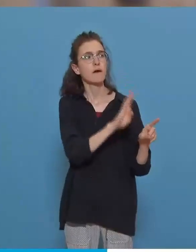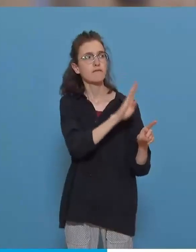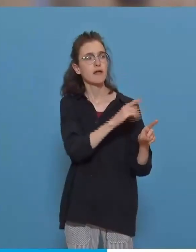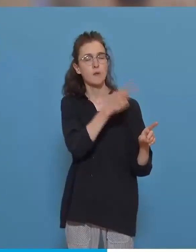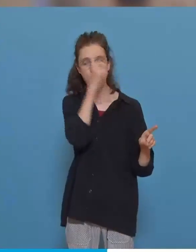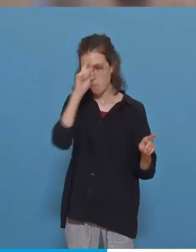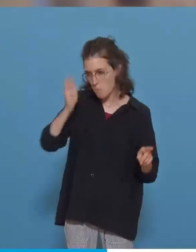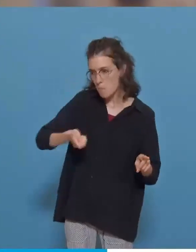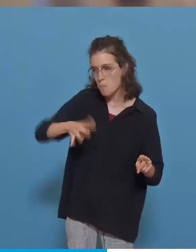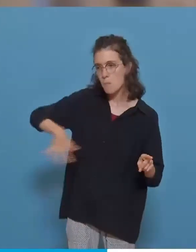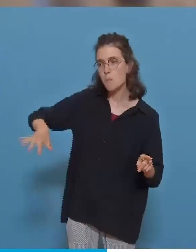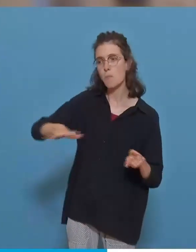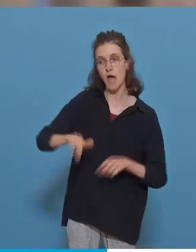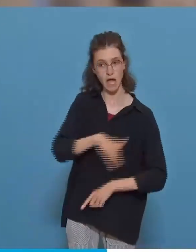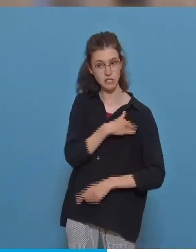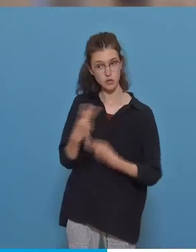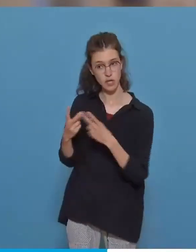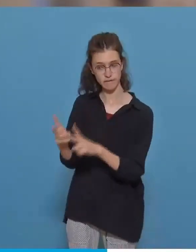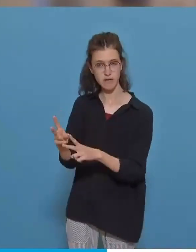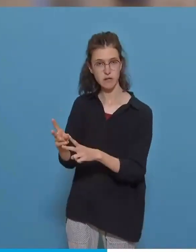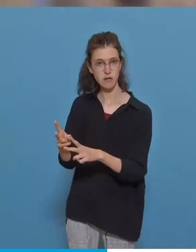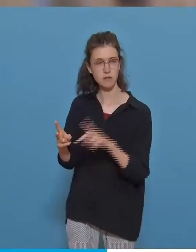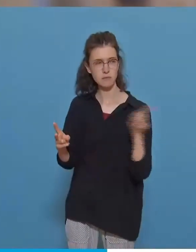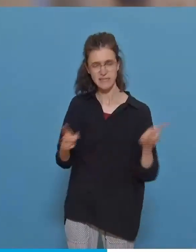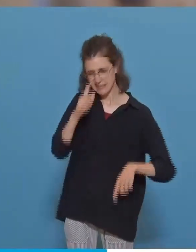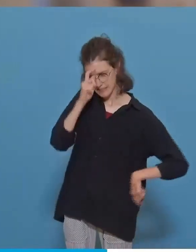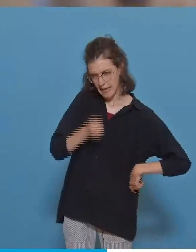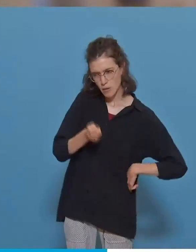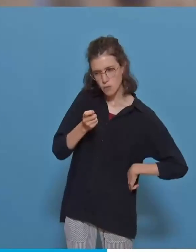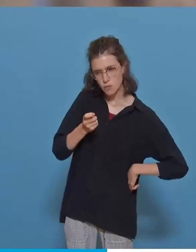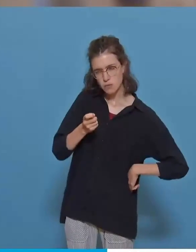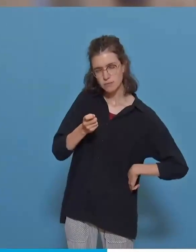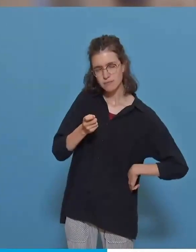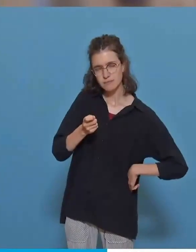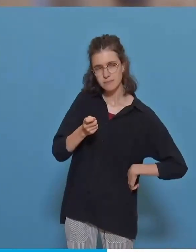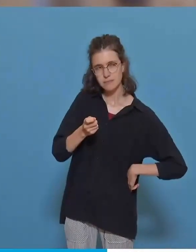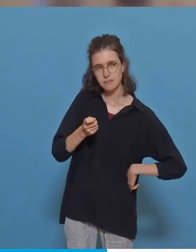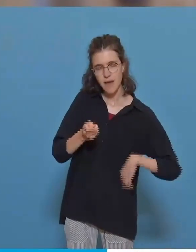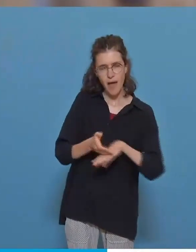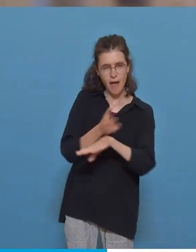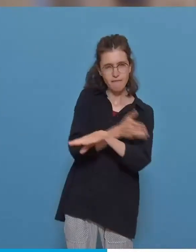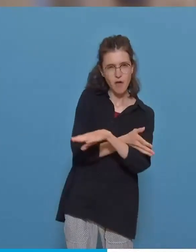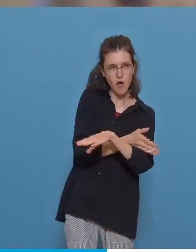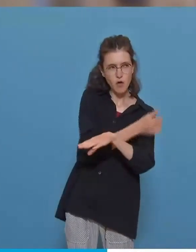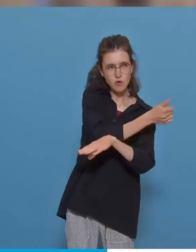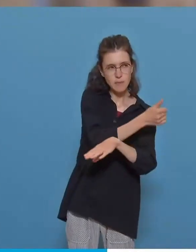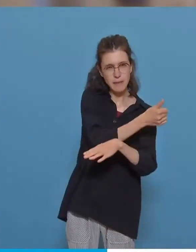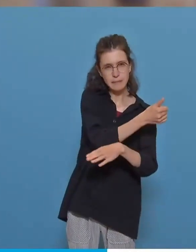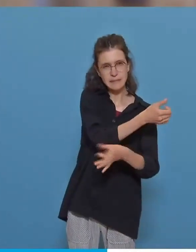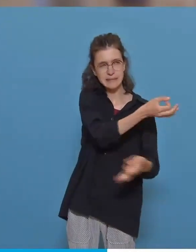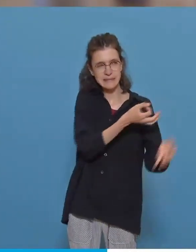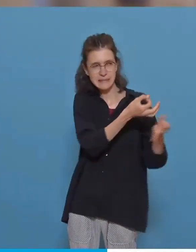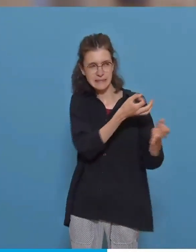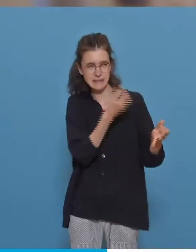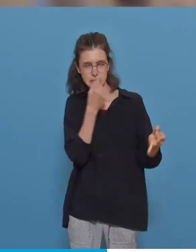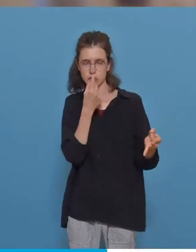les agents de la ville. Il les salue, mais tous les propos précédents qu'il a évoqués, lui ou ses collègues,